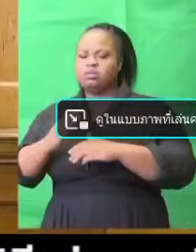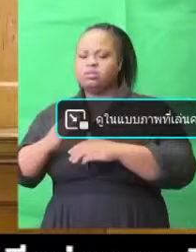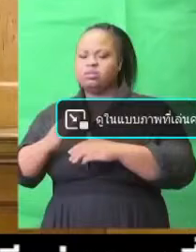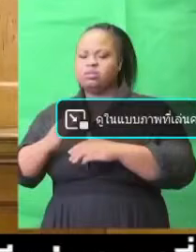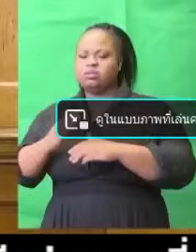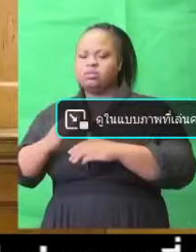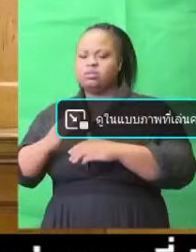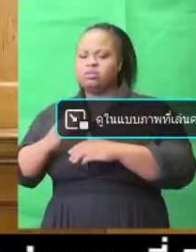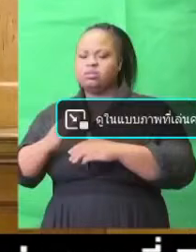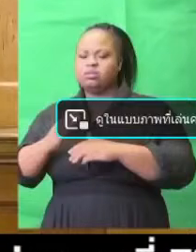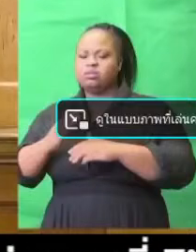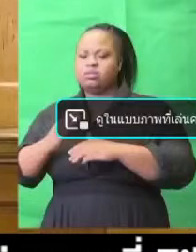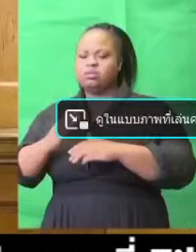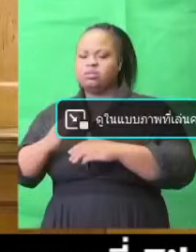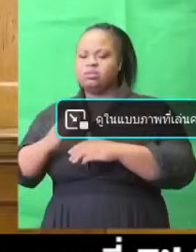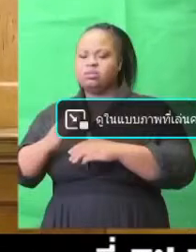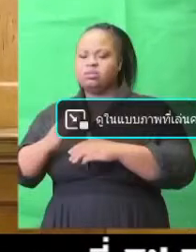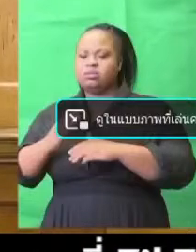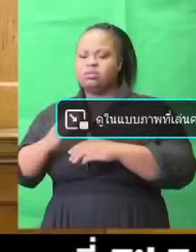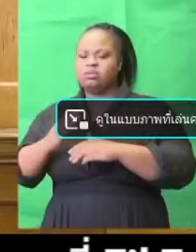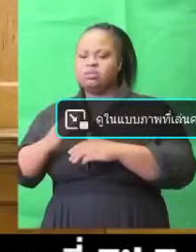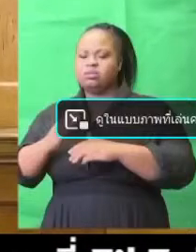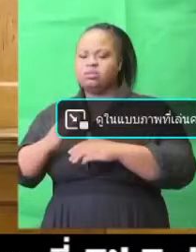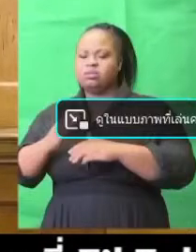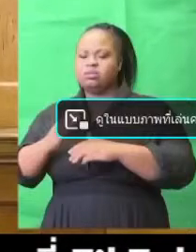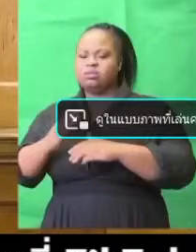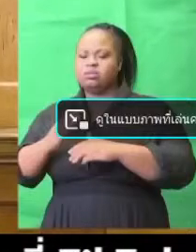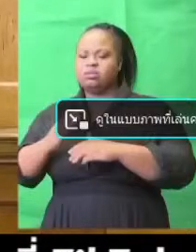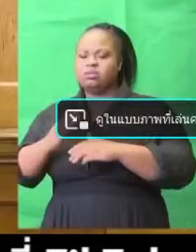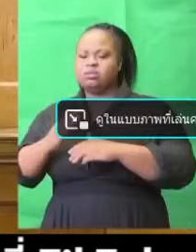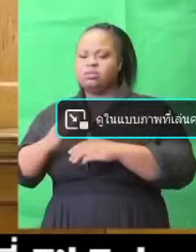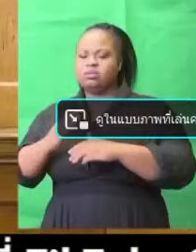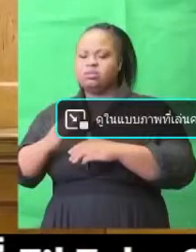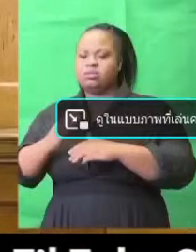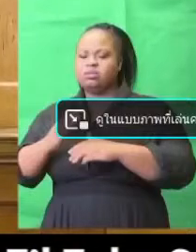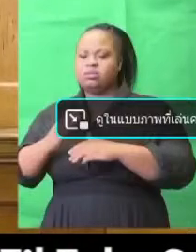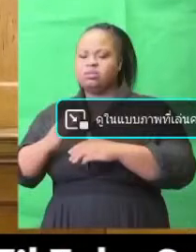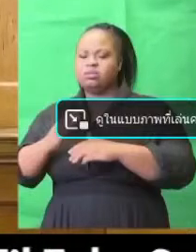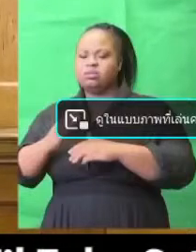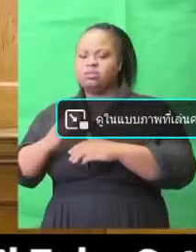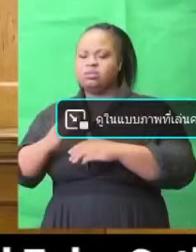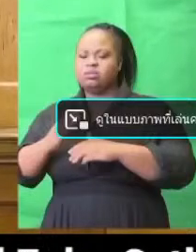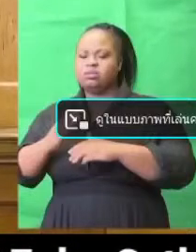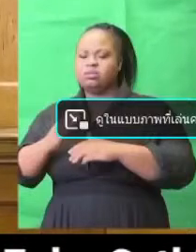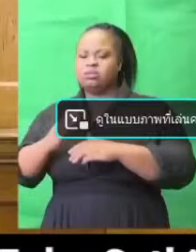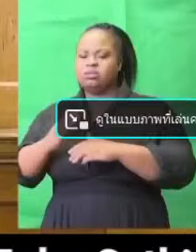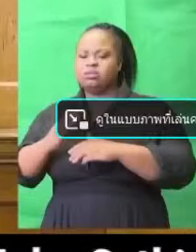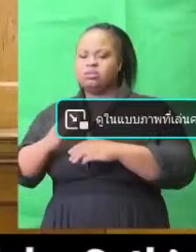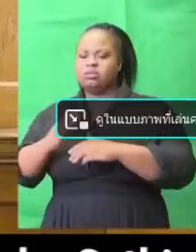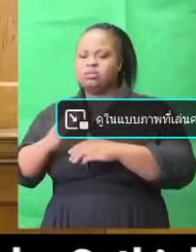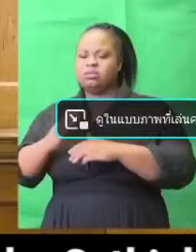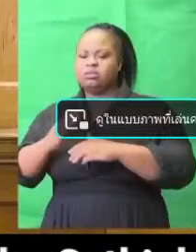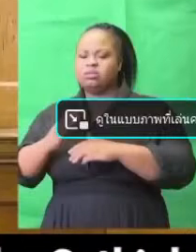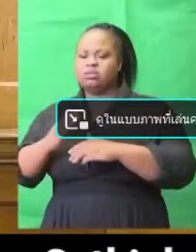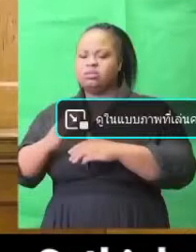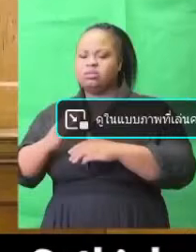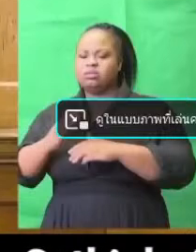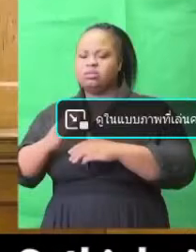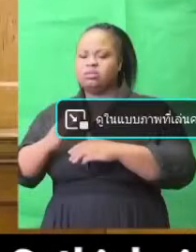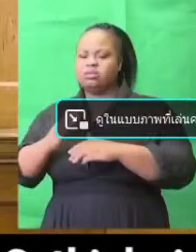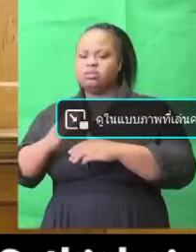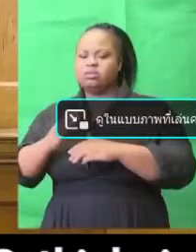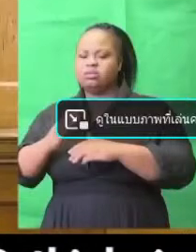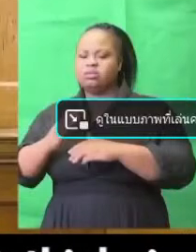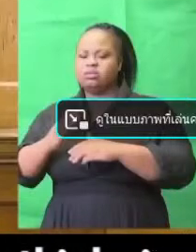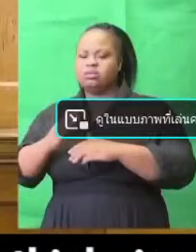ถือว่าไม่ยุติธรรมถือว่าเป็นการและปฏิบัติอย่างไม่